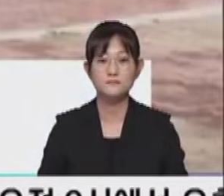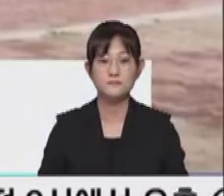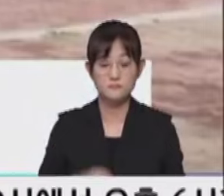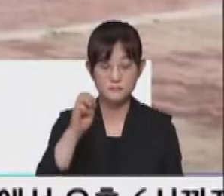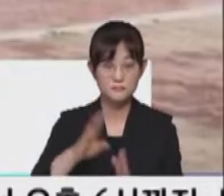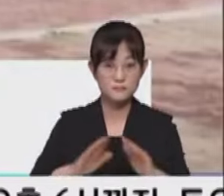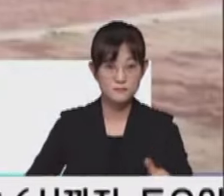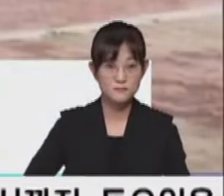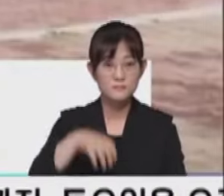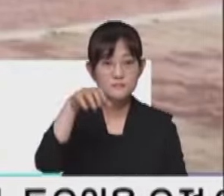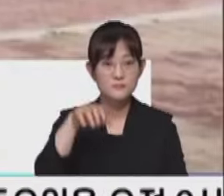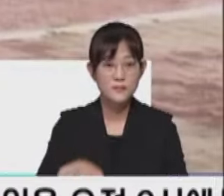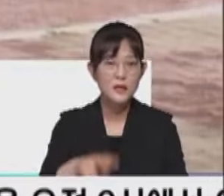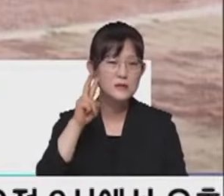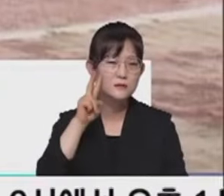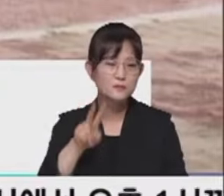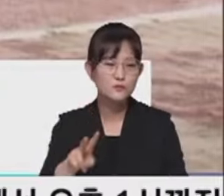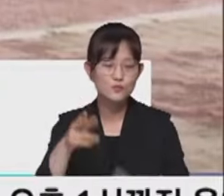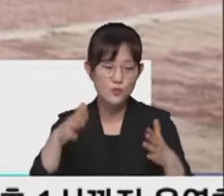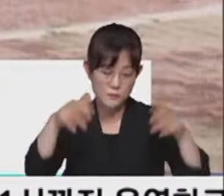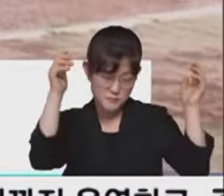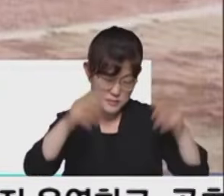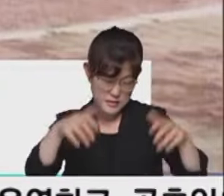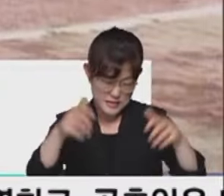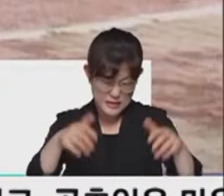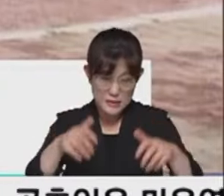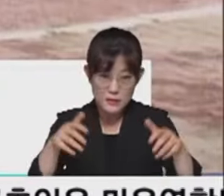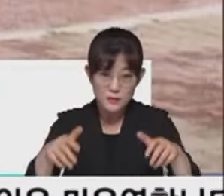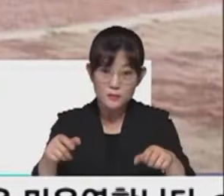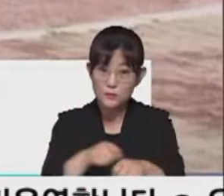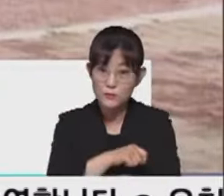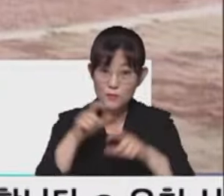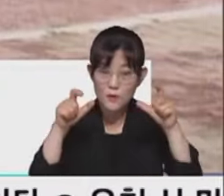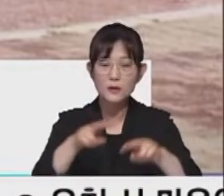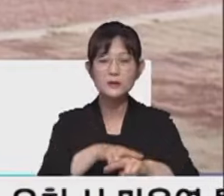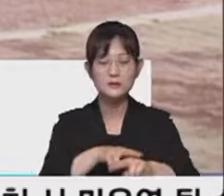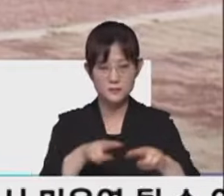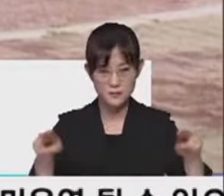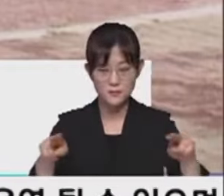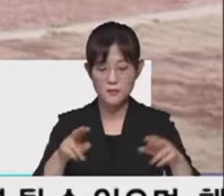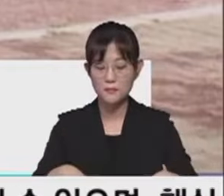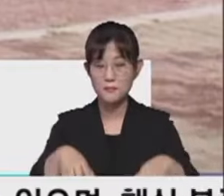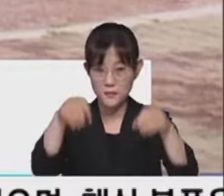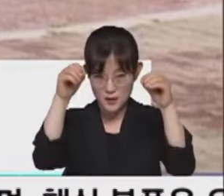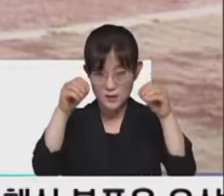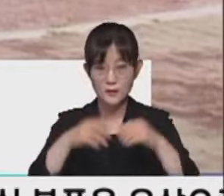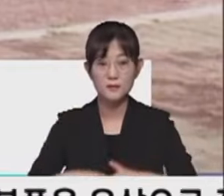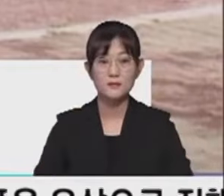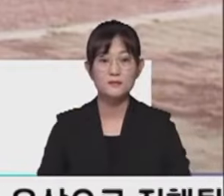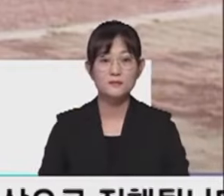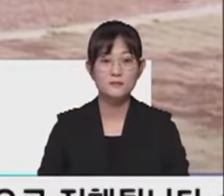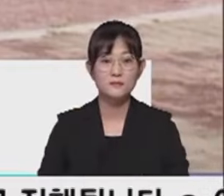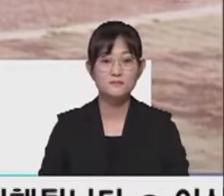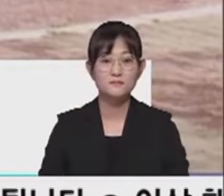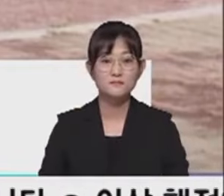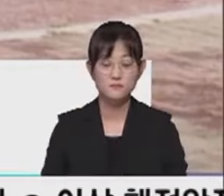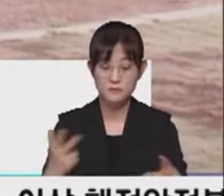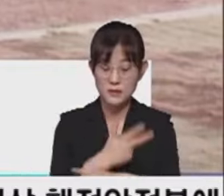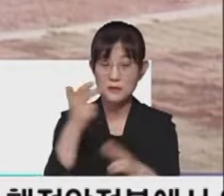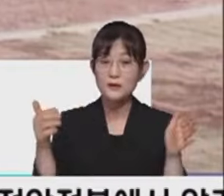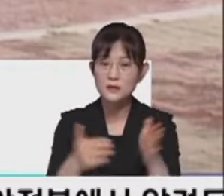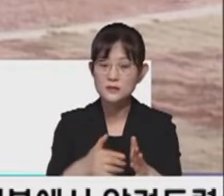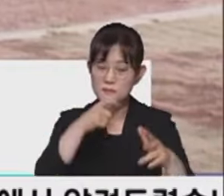광주와 전남 지역에 이틀 동안 이어졌던 많은 양의 비는 호 특보 해제와 함께 잦아들었습니다 비는 주말까지